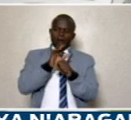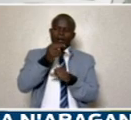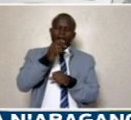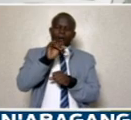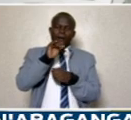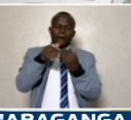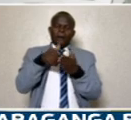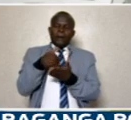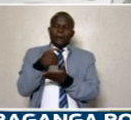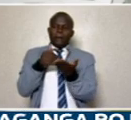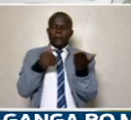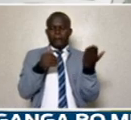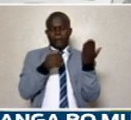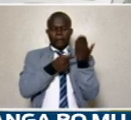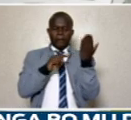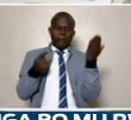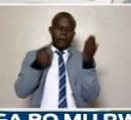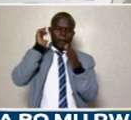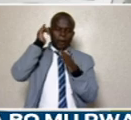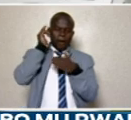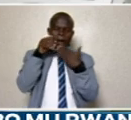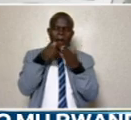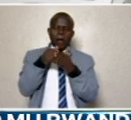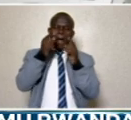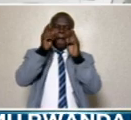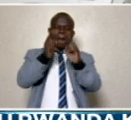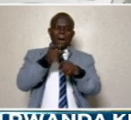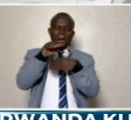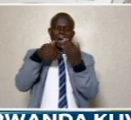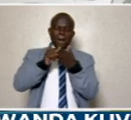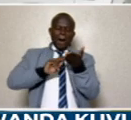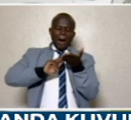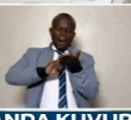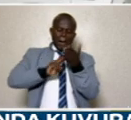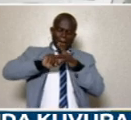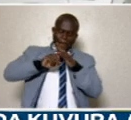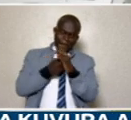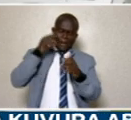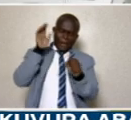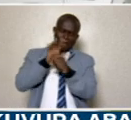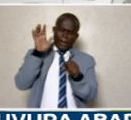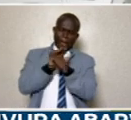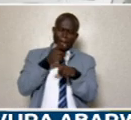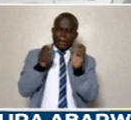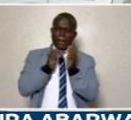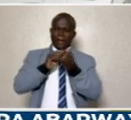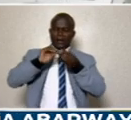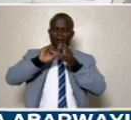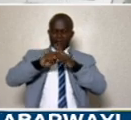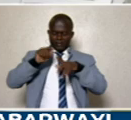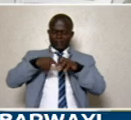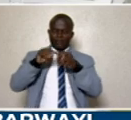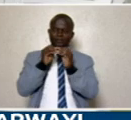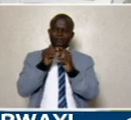Nigeria aho ikoranabuhanga rya telefoni mobile rigezeyo batangiye kuzitabira ku bwinshi. Ariko nanone tukanashingira ku mubare